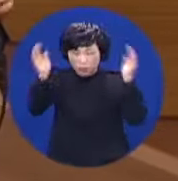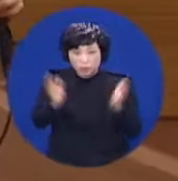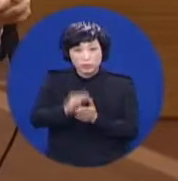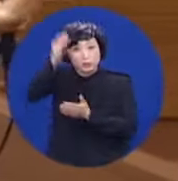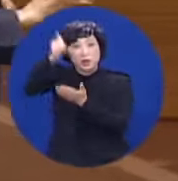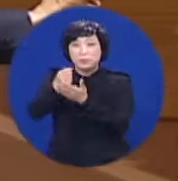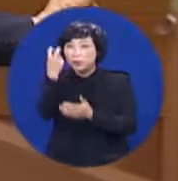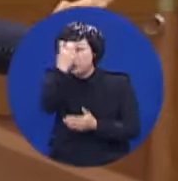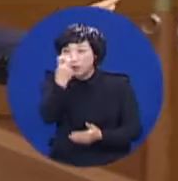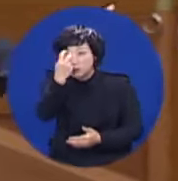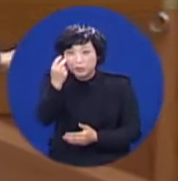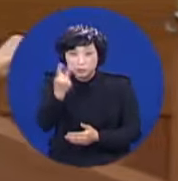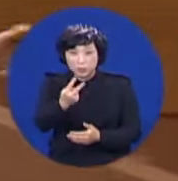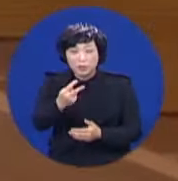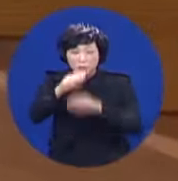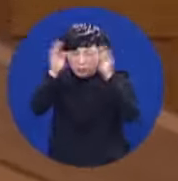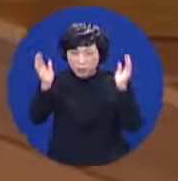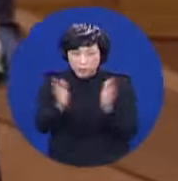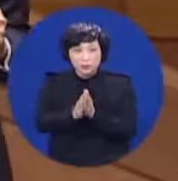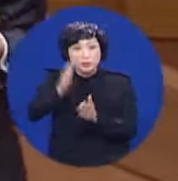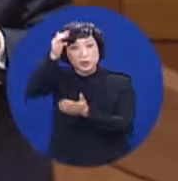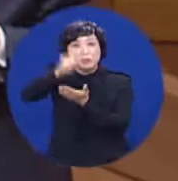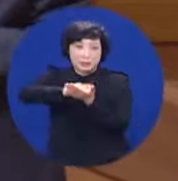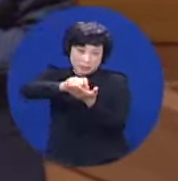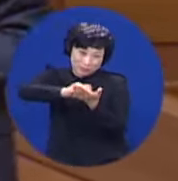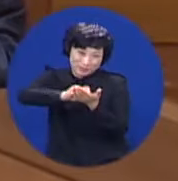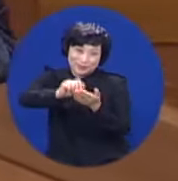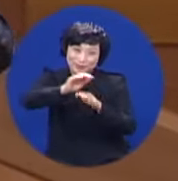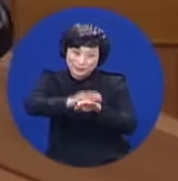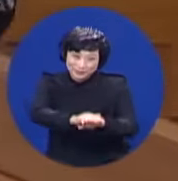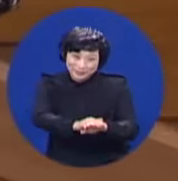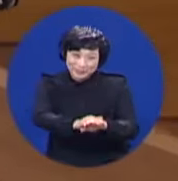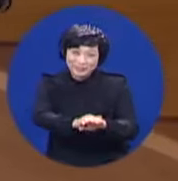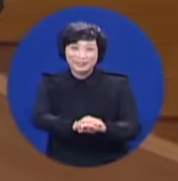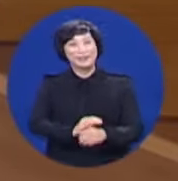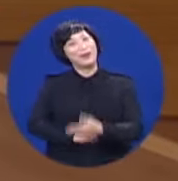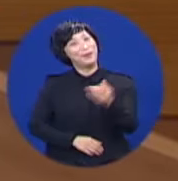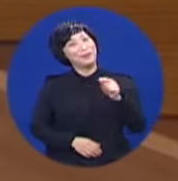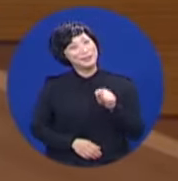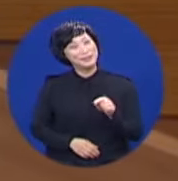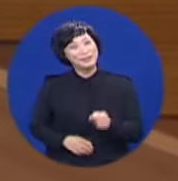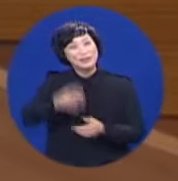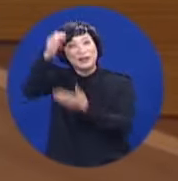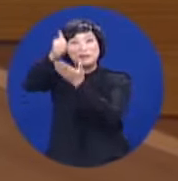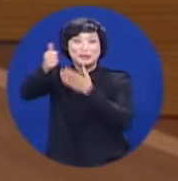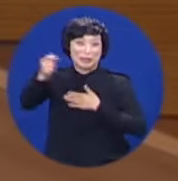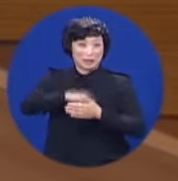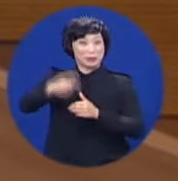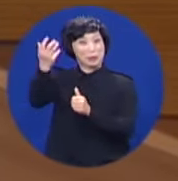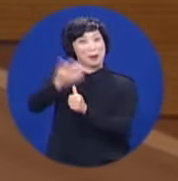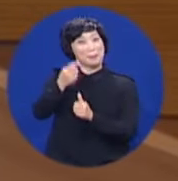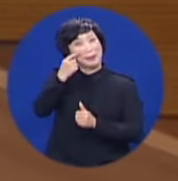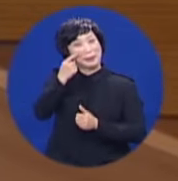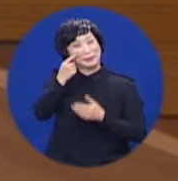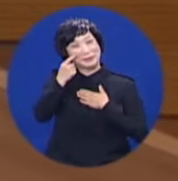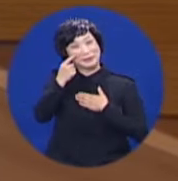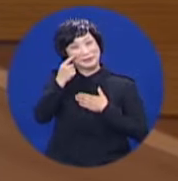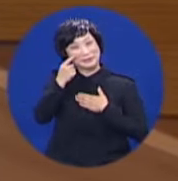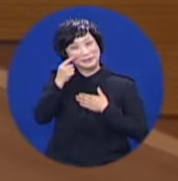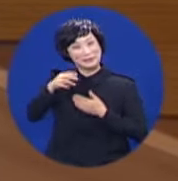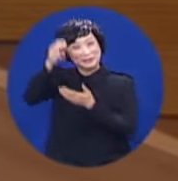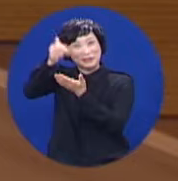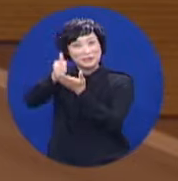관리하시고 그걸 다 성령이 기록했으니 그분이 내 안에 오시면